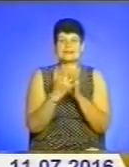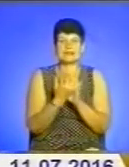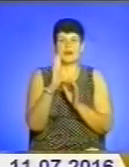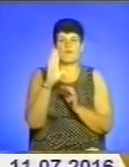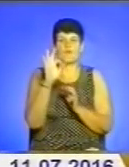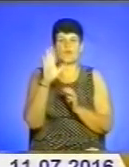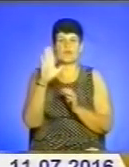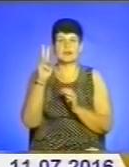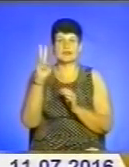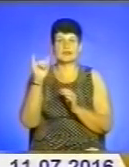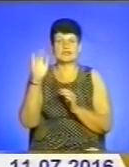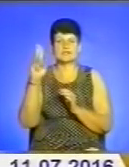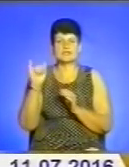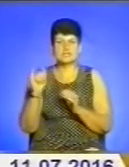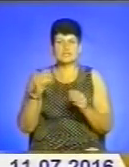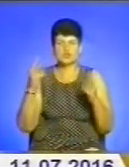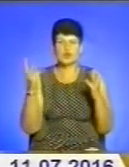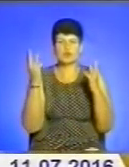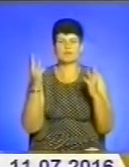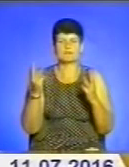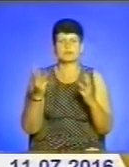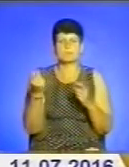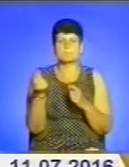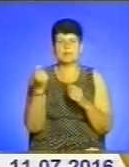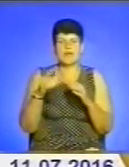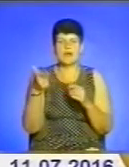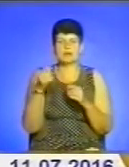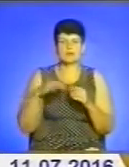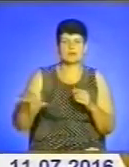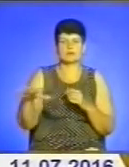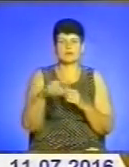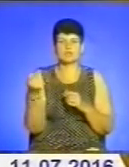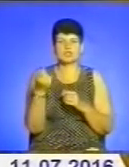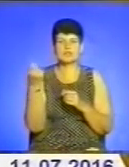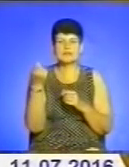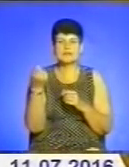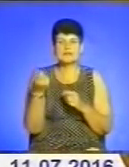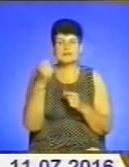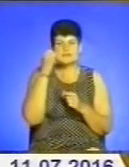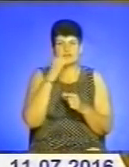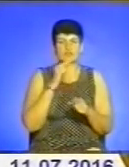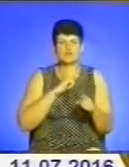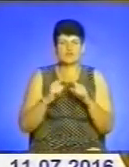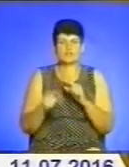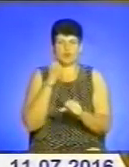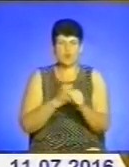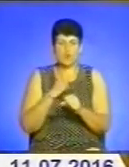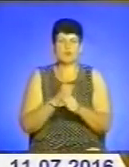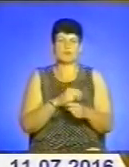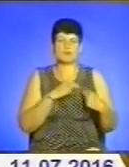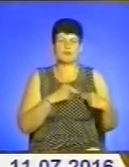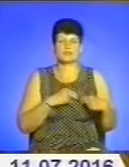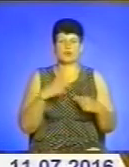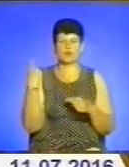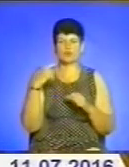посіви на полях. Згорів гектар пшениці та півтора гектара післяжнивних залишків. Завдяки оперативній роботі працівники обласного